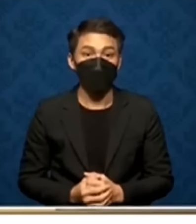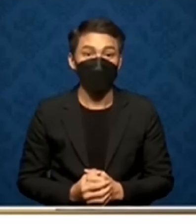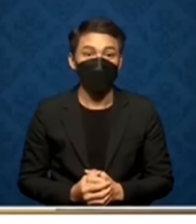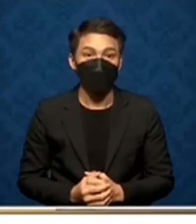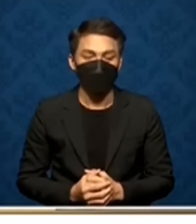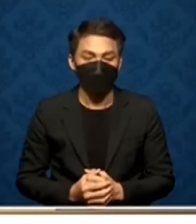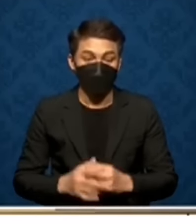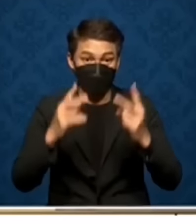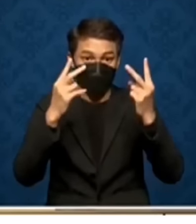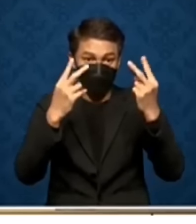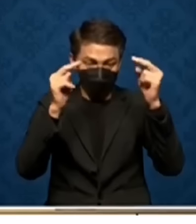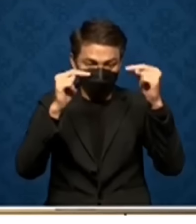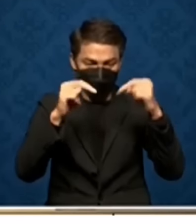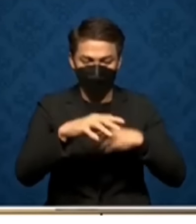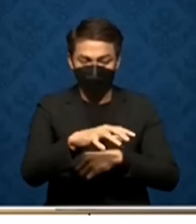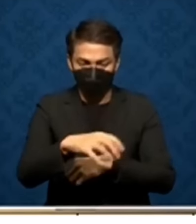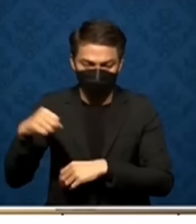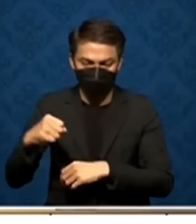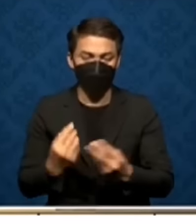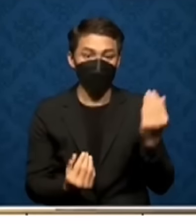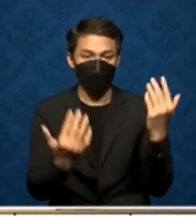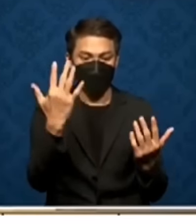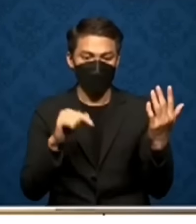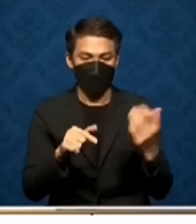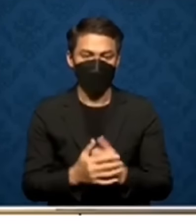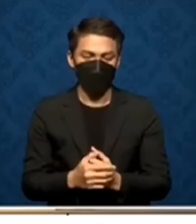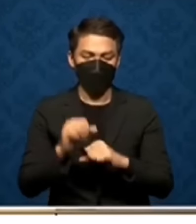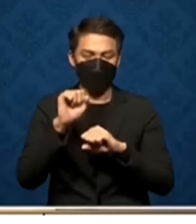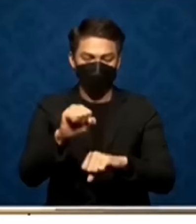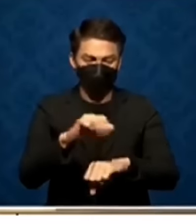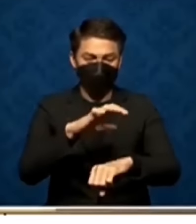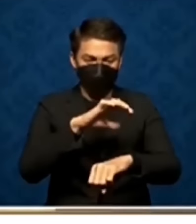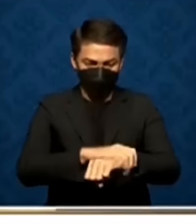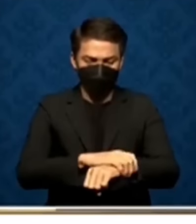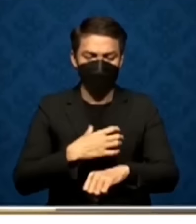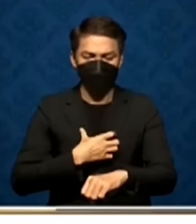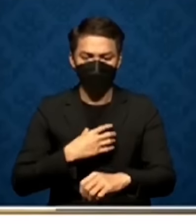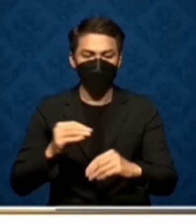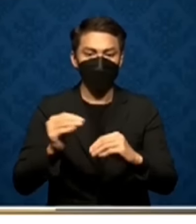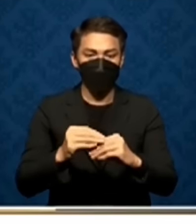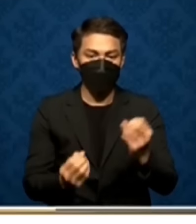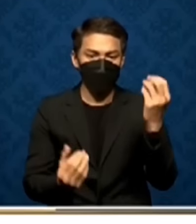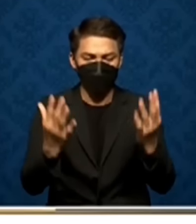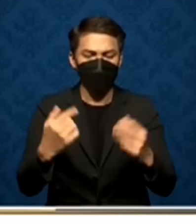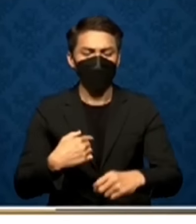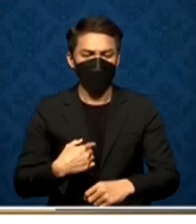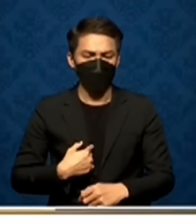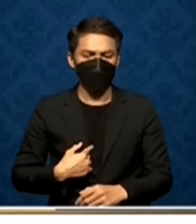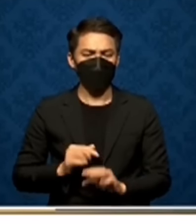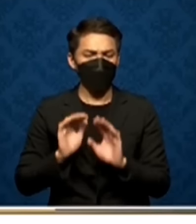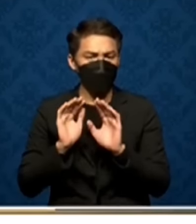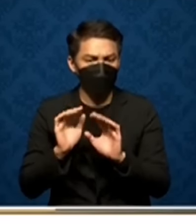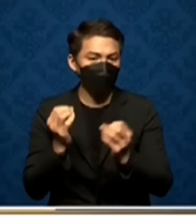ท่านนายกทวงคืนผืนป่าประกาศไปจับแล้วก็ต้องการเพิ่มป่าผมเนี่ยเป็นนักอนุรักษ์เหมือนกัน